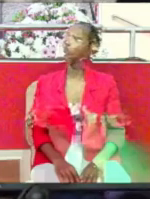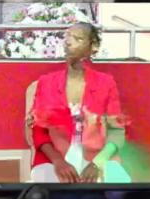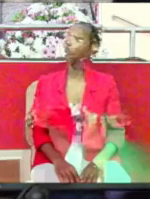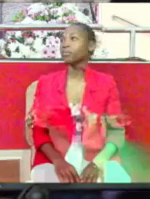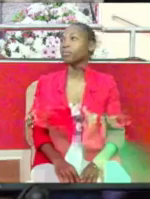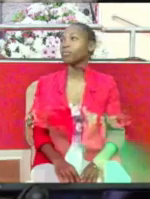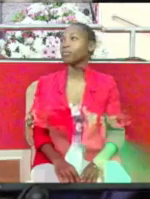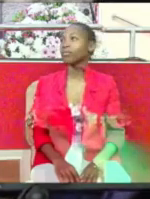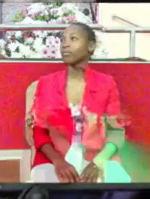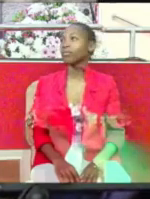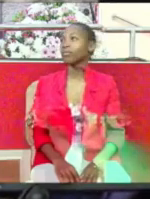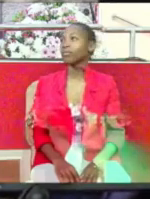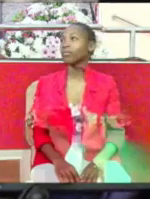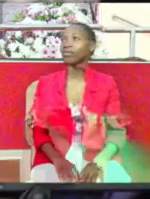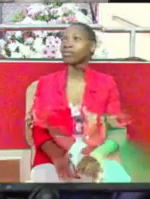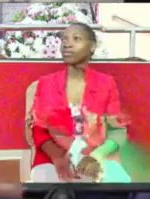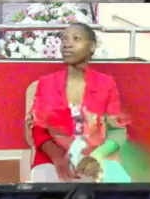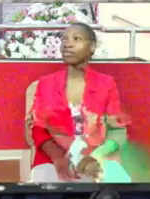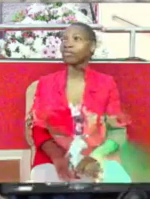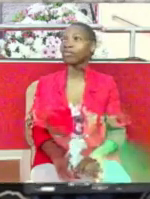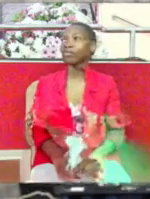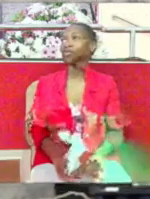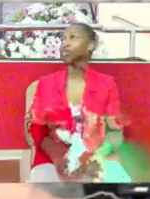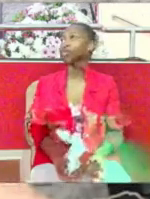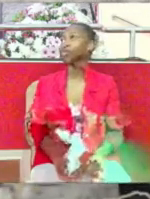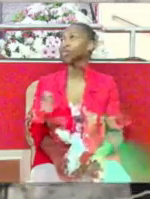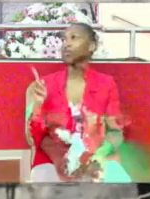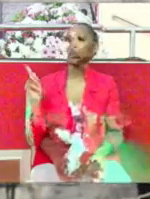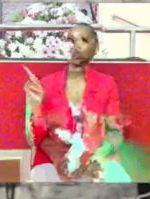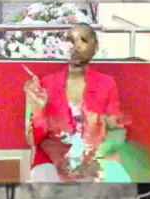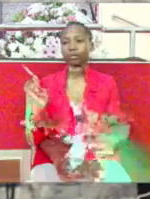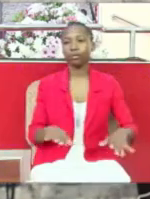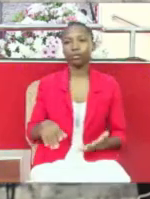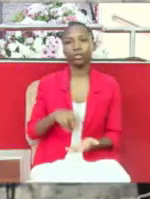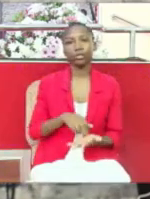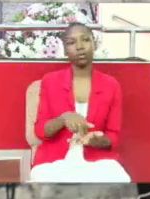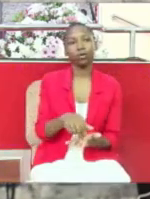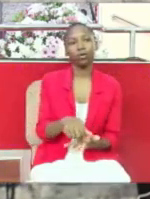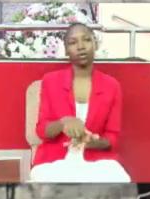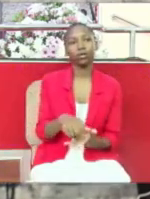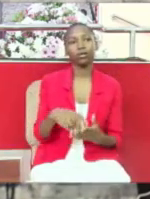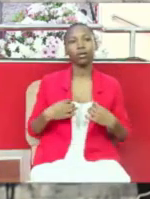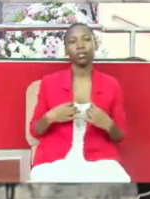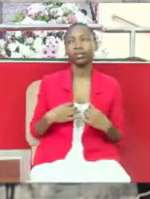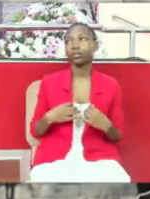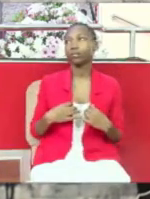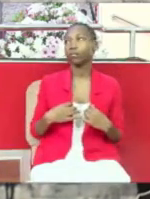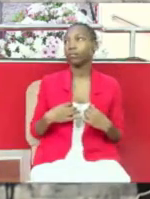Even my daughter, Mugai, you can remember your sister, waliweka machuka na akukwa kumenyesha. Ili atoke hao